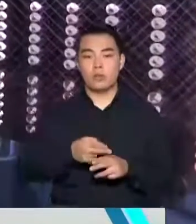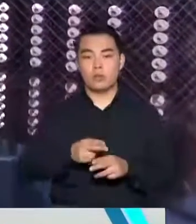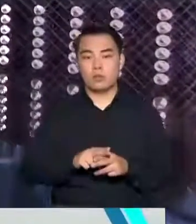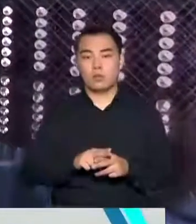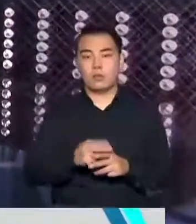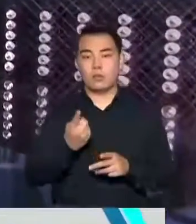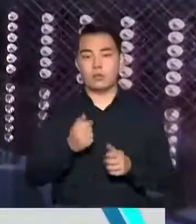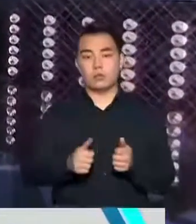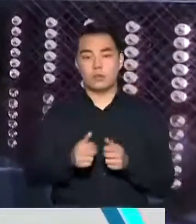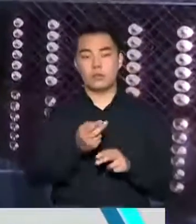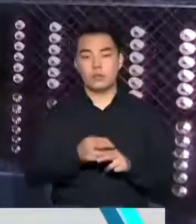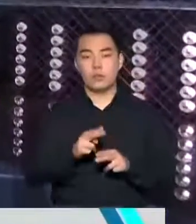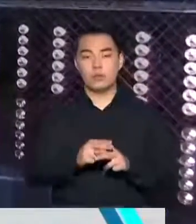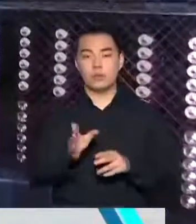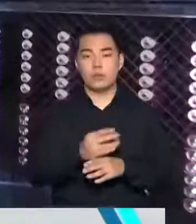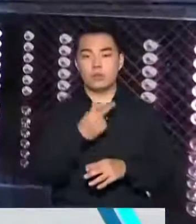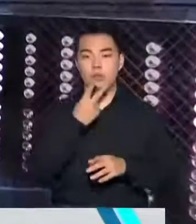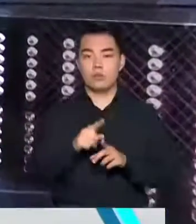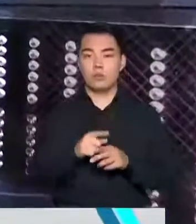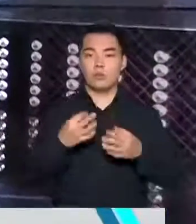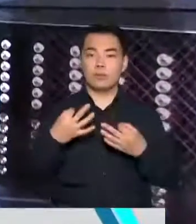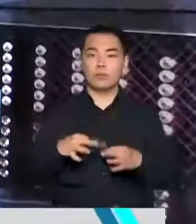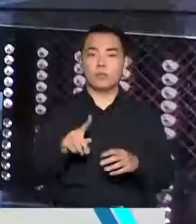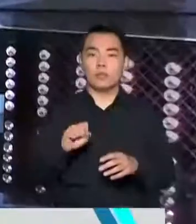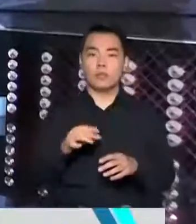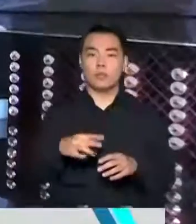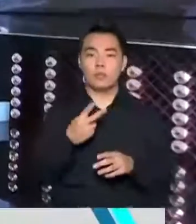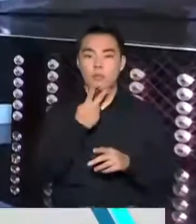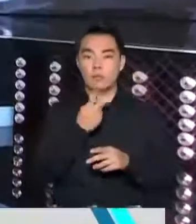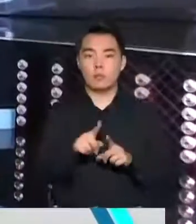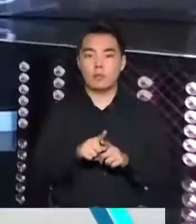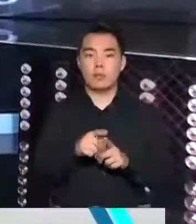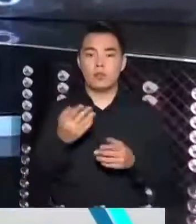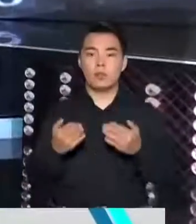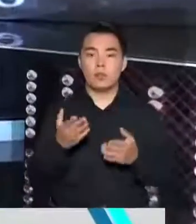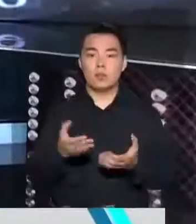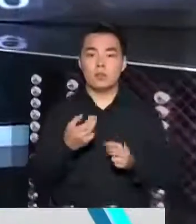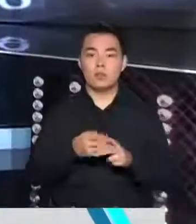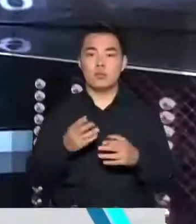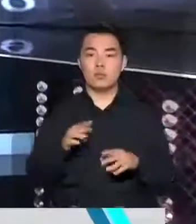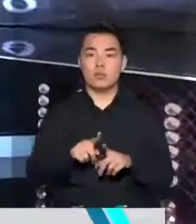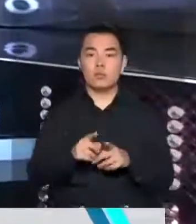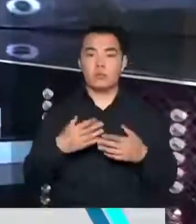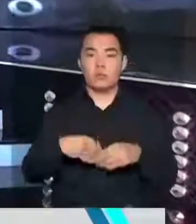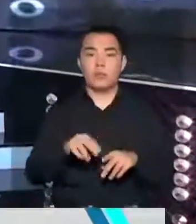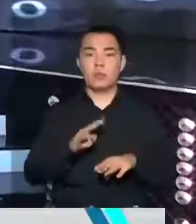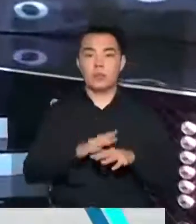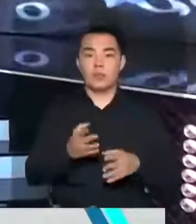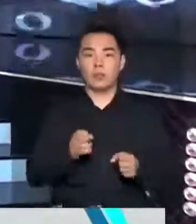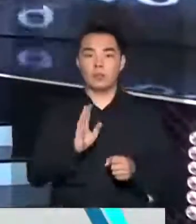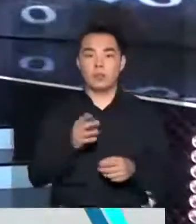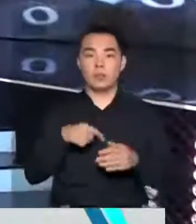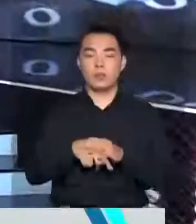бір жүгінсе, екінші сол жеңілдетілген займдарды мемлекеттік қолдау шараларын алу үшін отбасы банкіне жүгінеді. Ал қазір